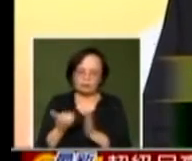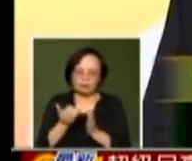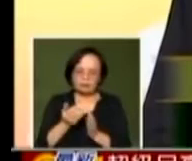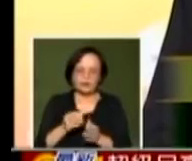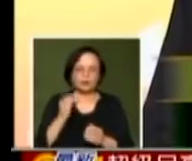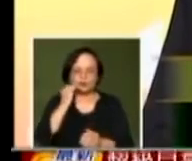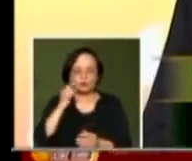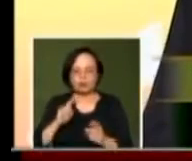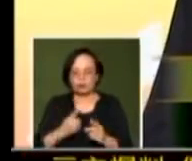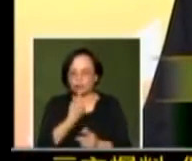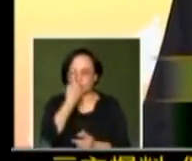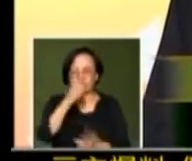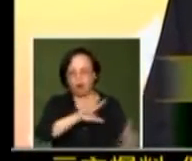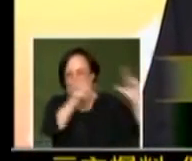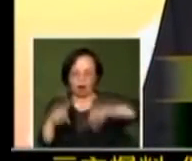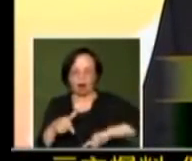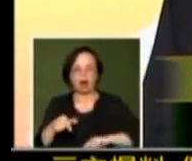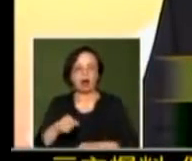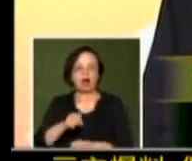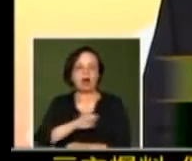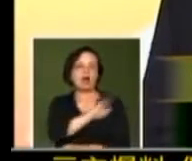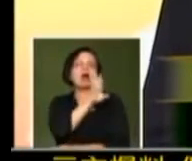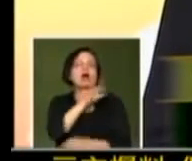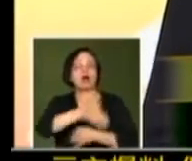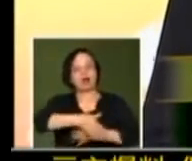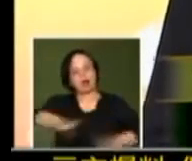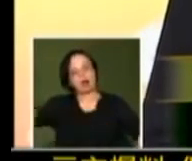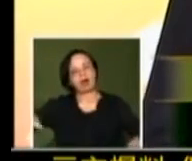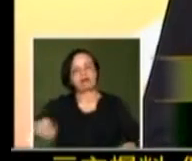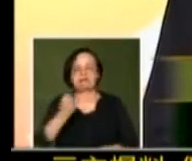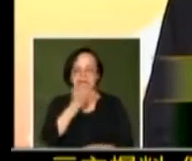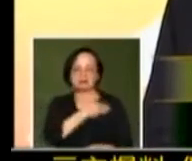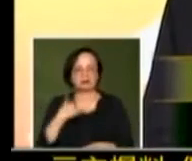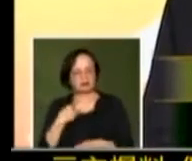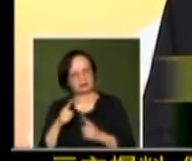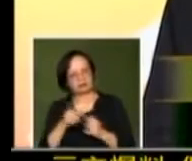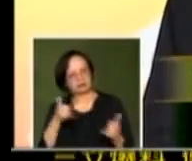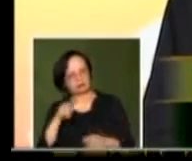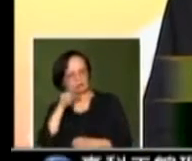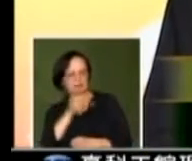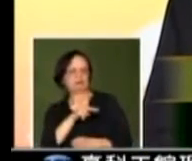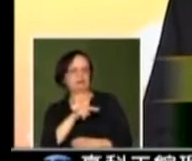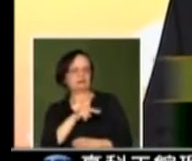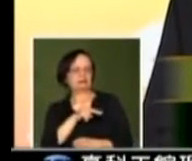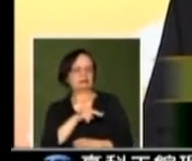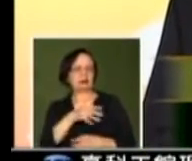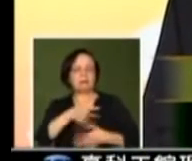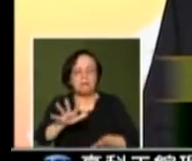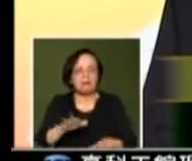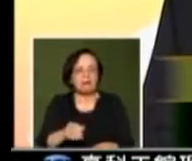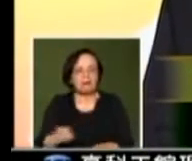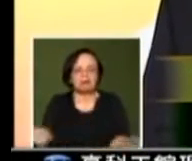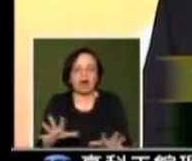一日的解散，这个咱所受的压力，无得比国民党较大。伊都要警察较忍耐，一日你得等伊啊